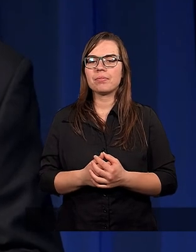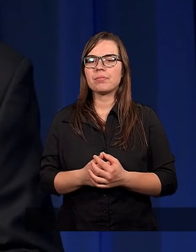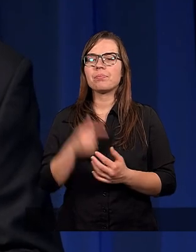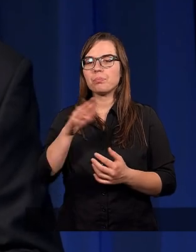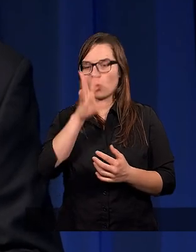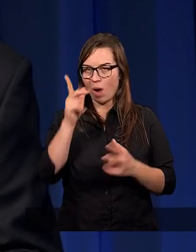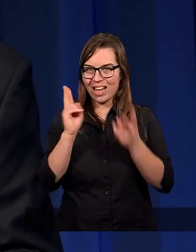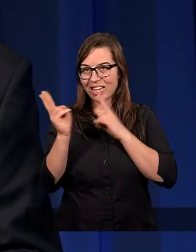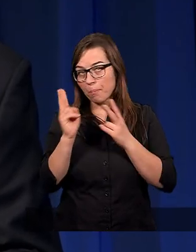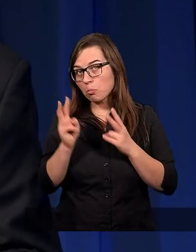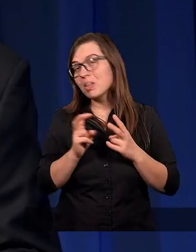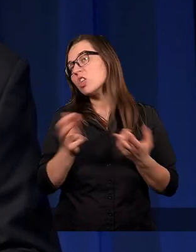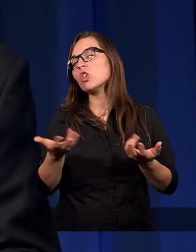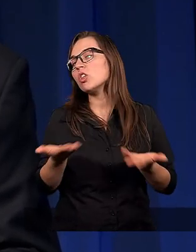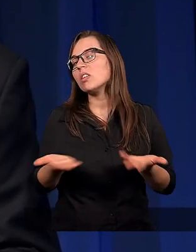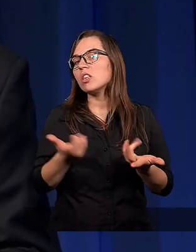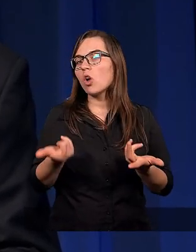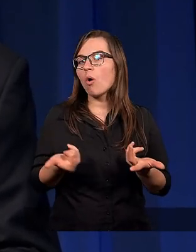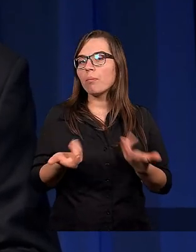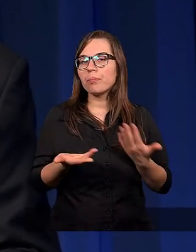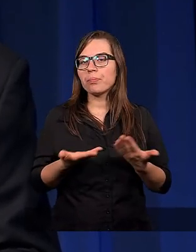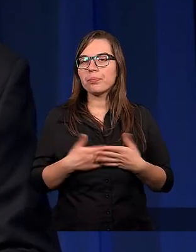Bo ładnie brzmi?